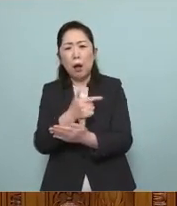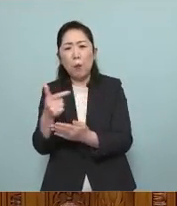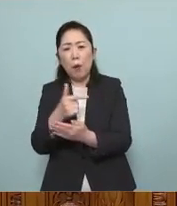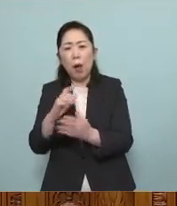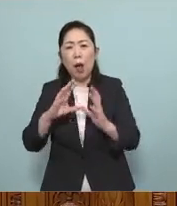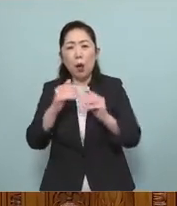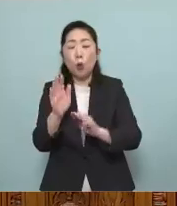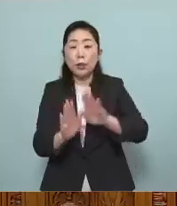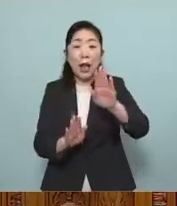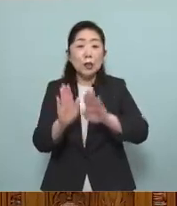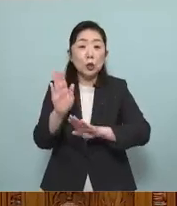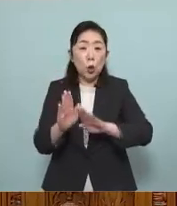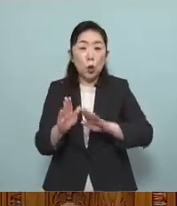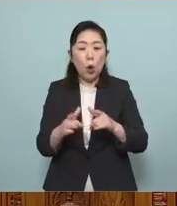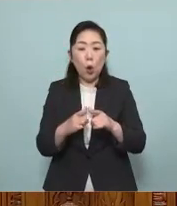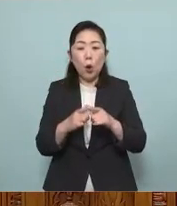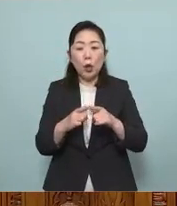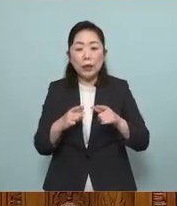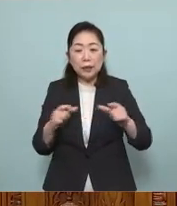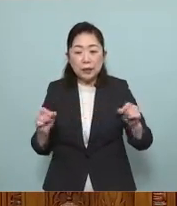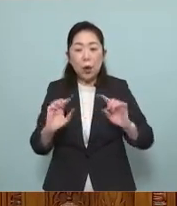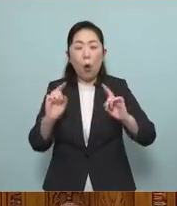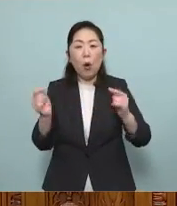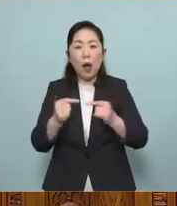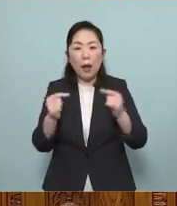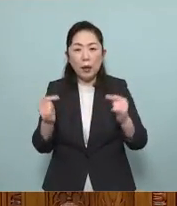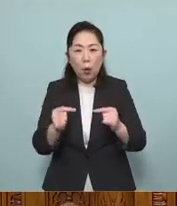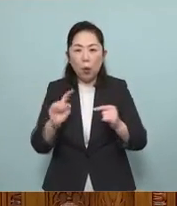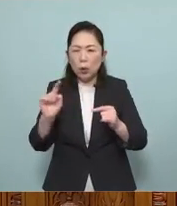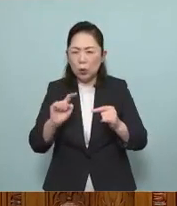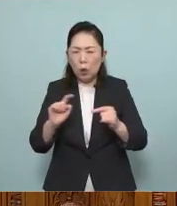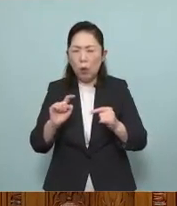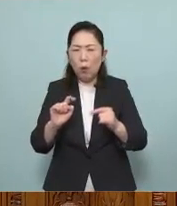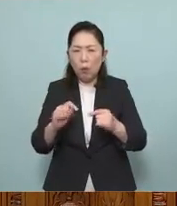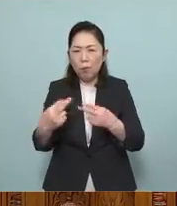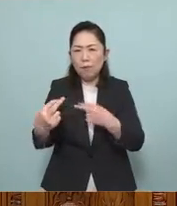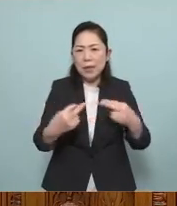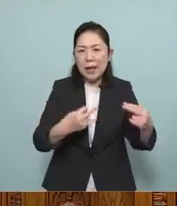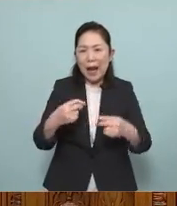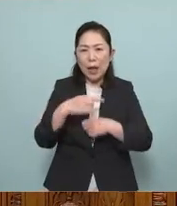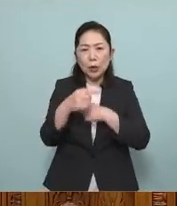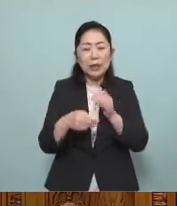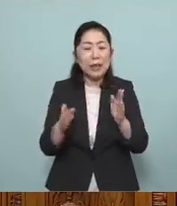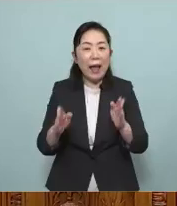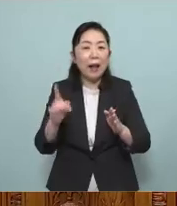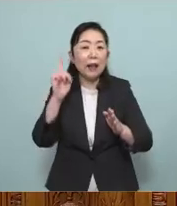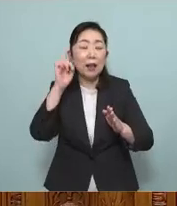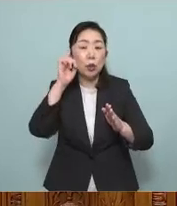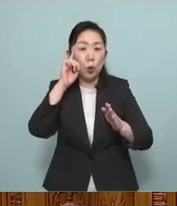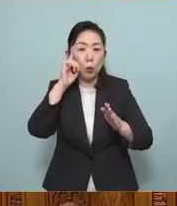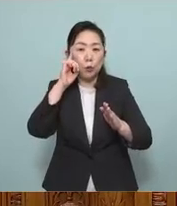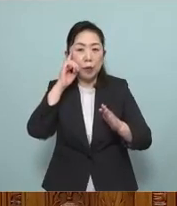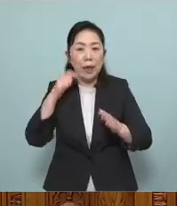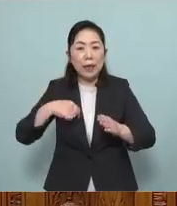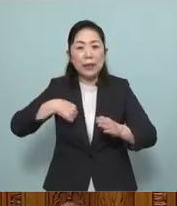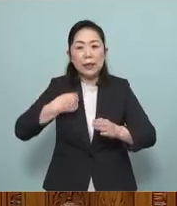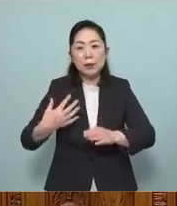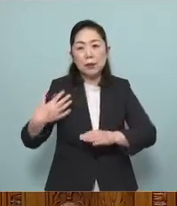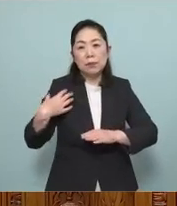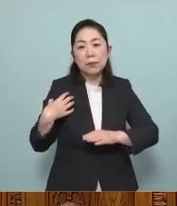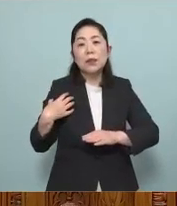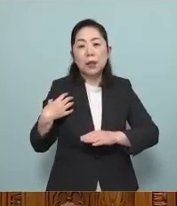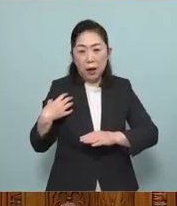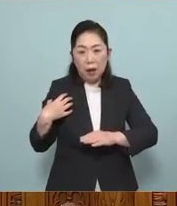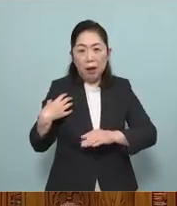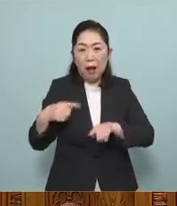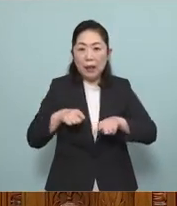の中で、日本外交のしたたかさが試される一年です。私自ら先頭に立ち、未